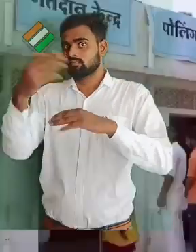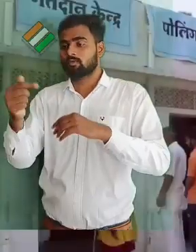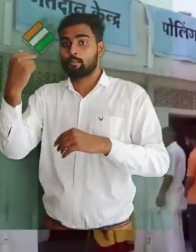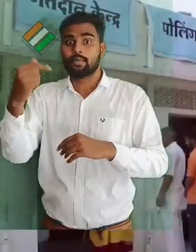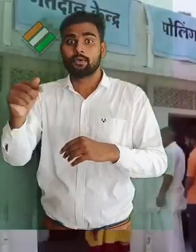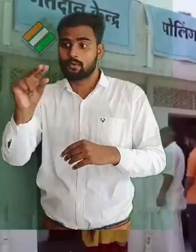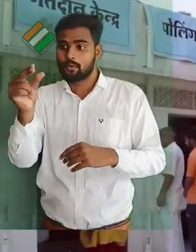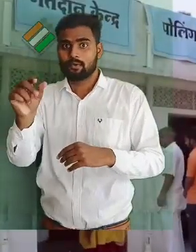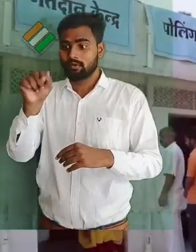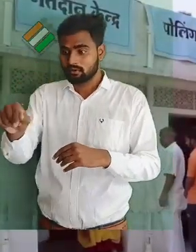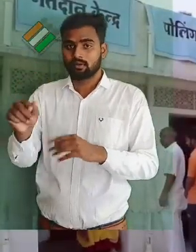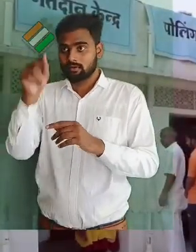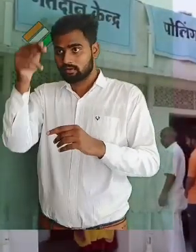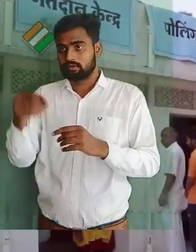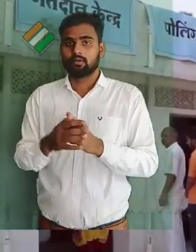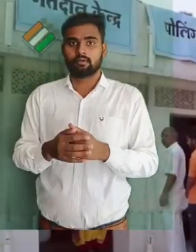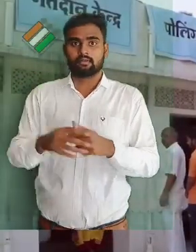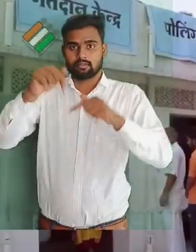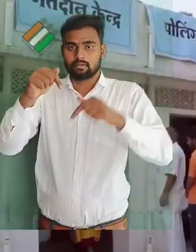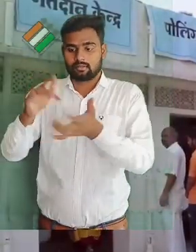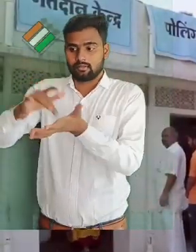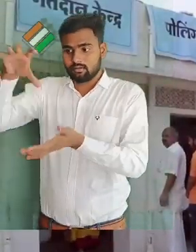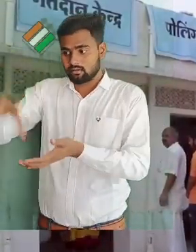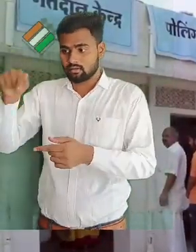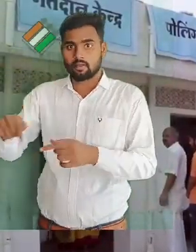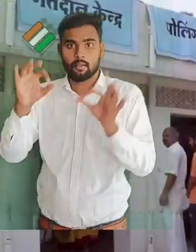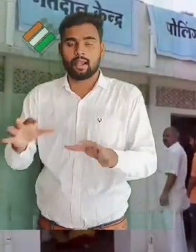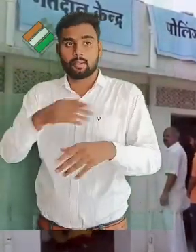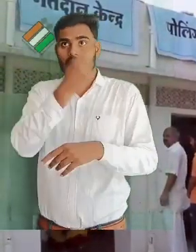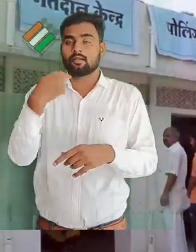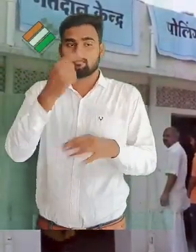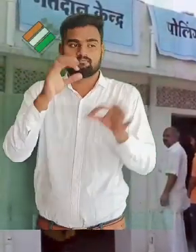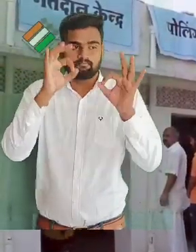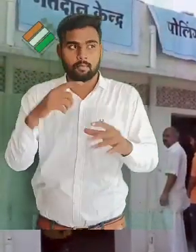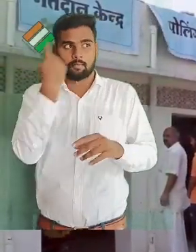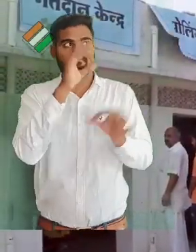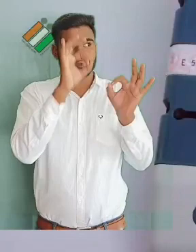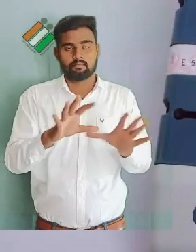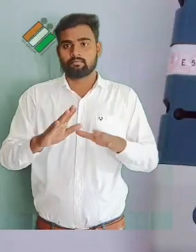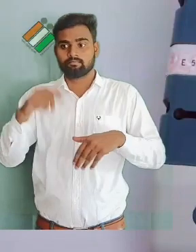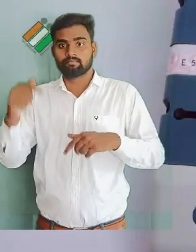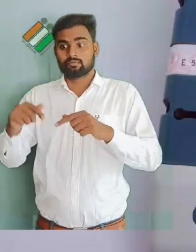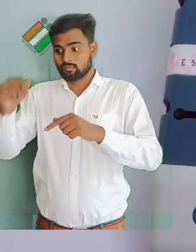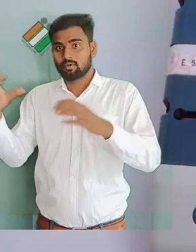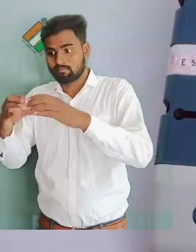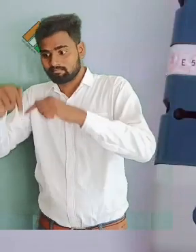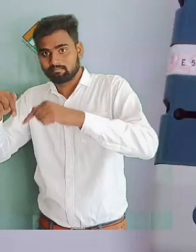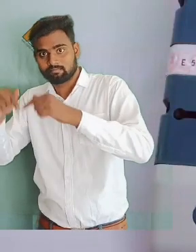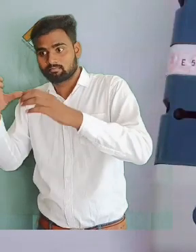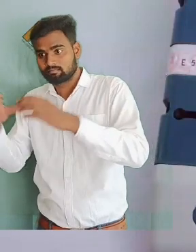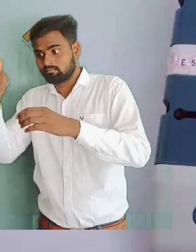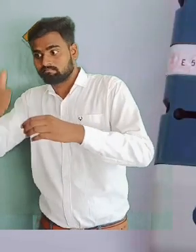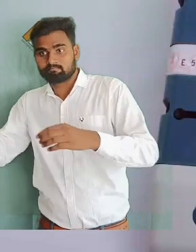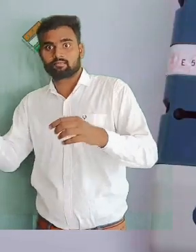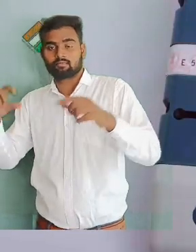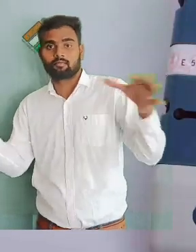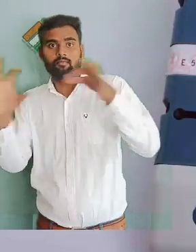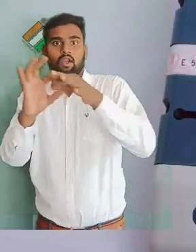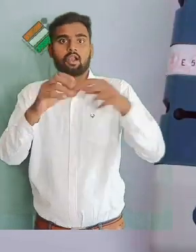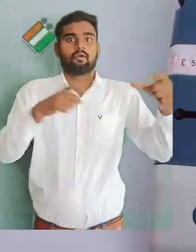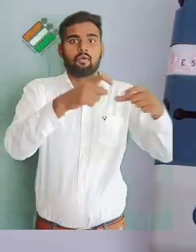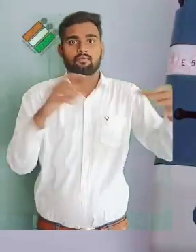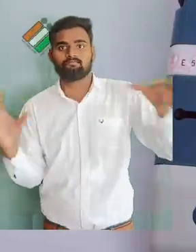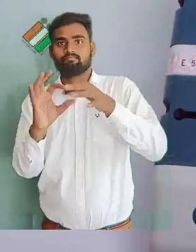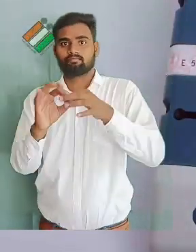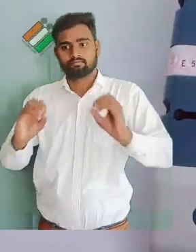गया है। वोटिंग बूथ पर आपकी पहचान सुनिश्चित होने के बाद पीठासीन अधिकारी कंट्रोल यूनिट से आपको बैलेट